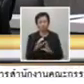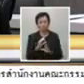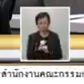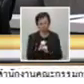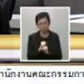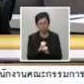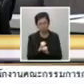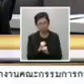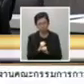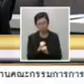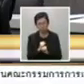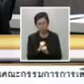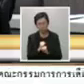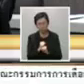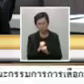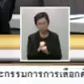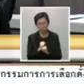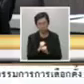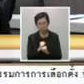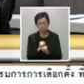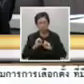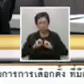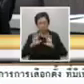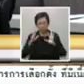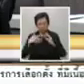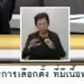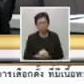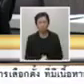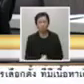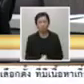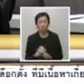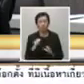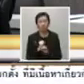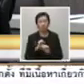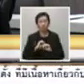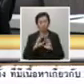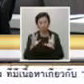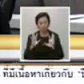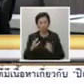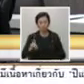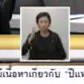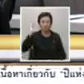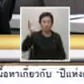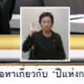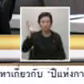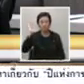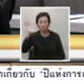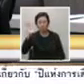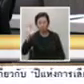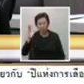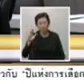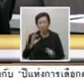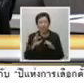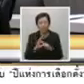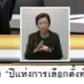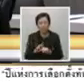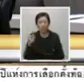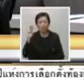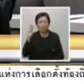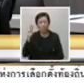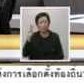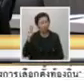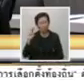จฉัยของท่านประธานที่เป็นการชัดเจนแล้วว่าการอภิปรายในเรื่องปมถวายสัตว์เนี่ยย่อมจะกระท